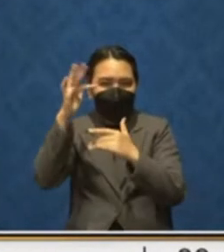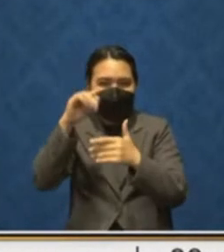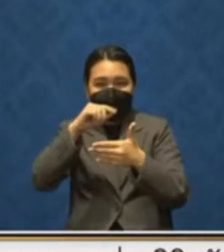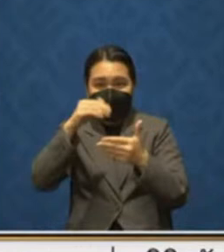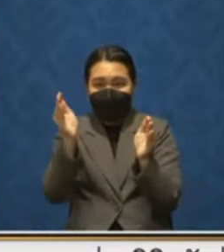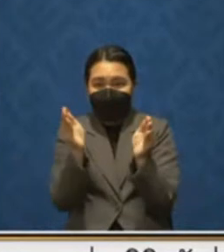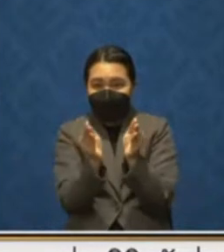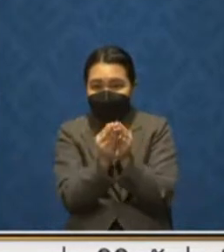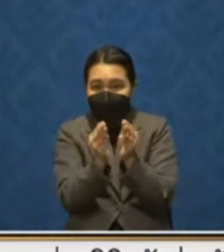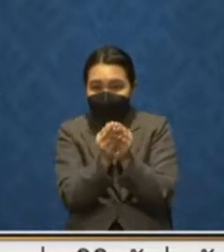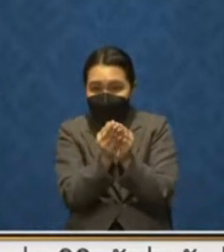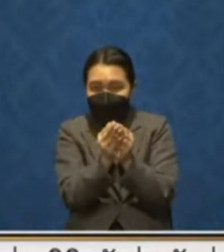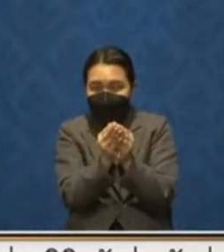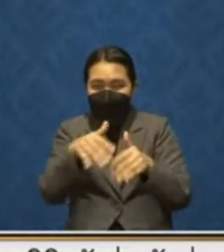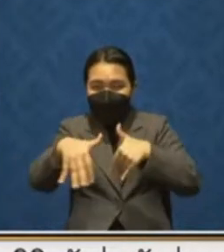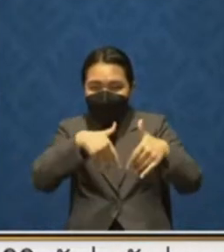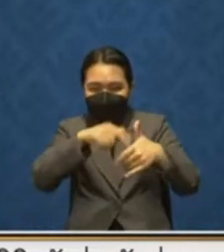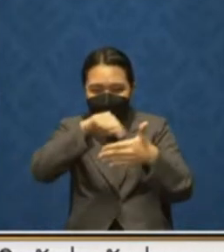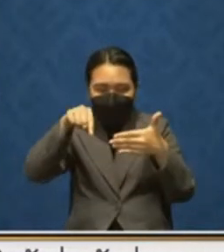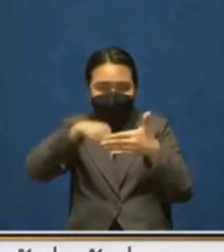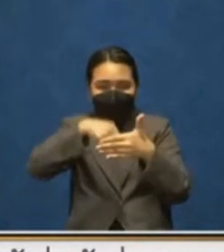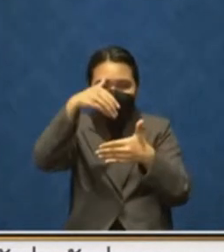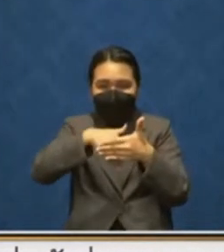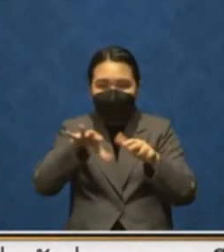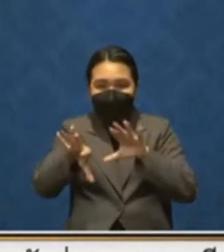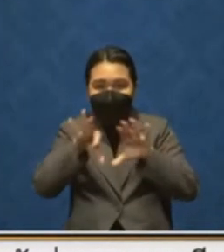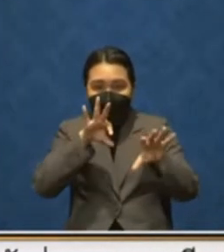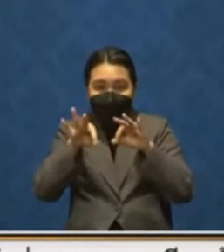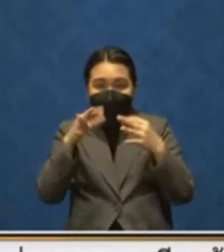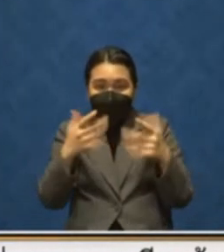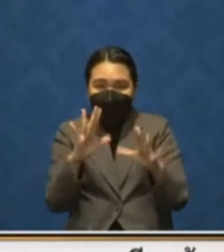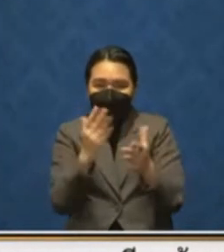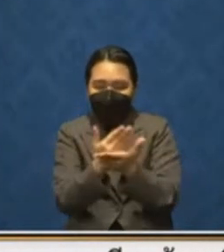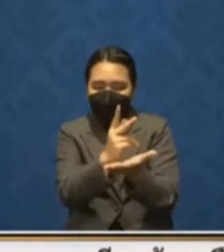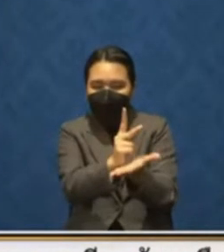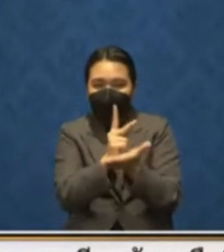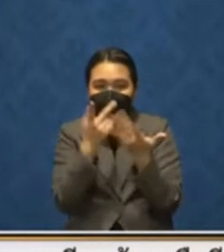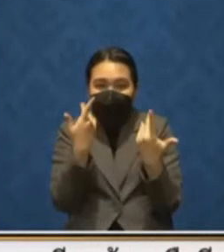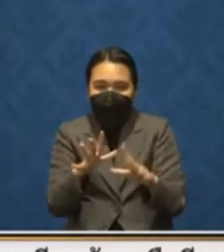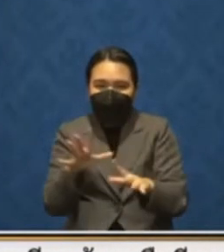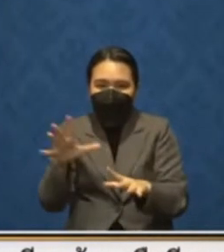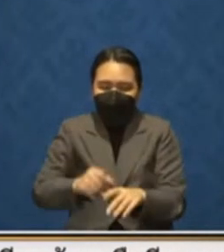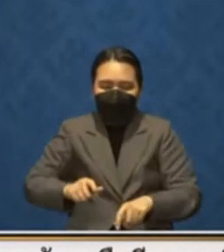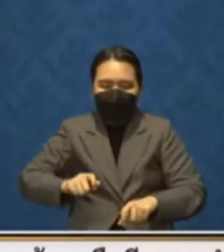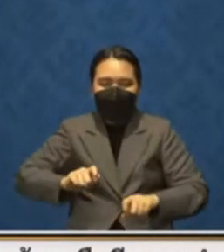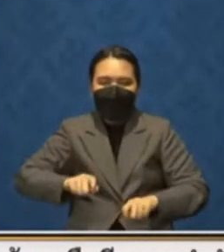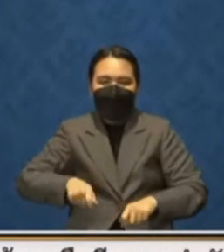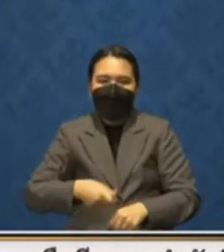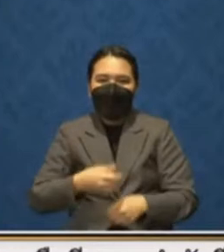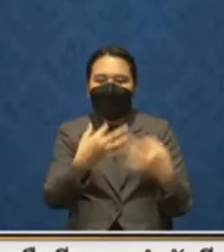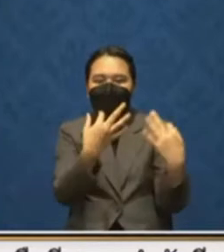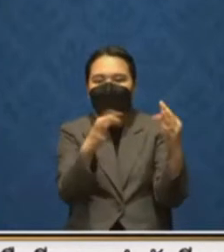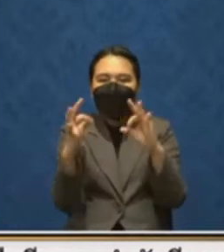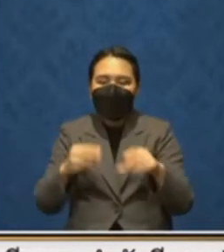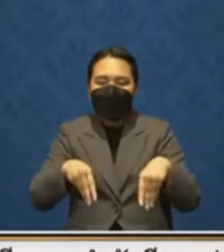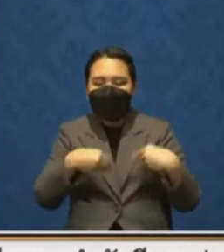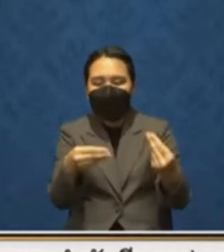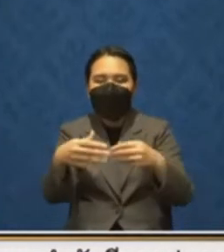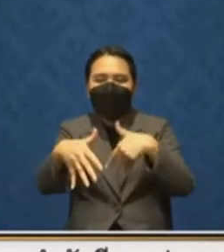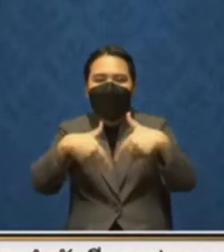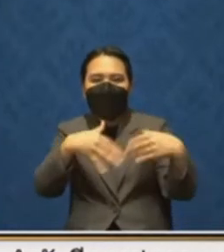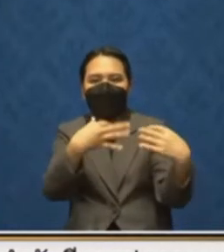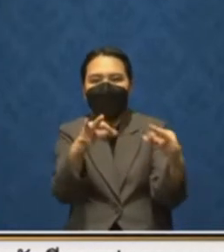จะก็ก็เอาเงินพวกนี้ที่กู้มาเดี๋ยวไปหวานไปแจกนะครับหลายๆโครงการด้วยกันนี้นะครับ